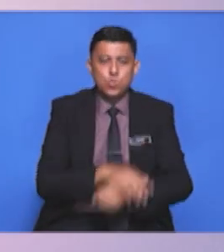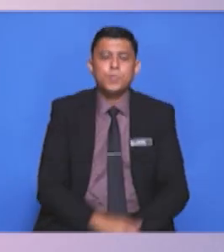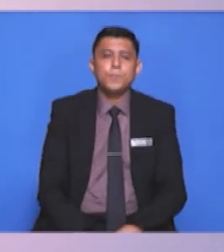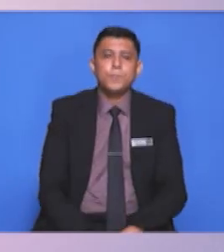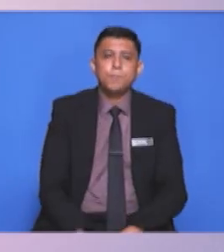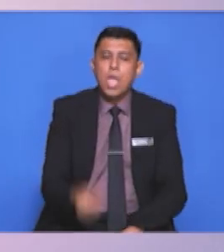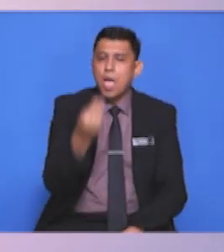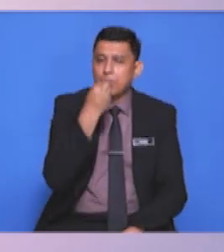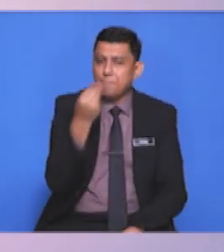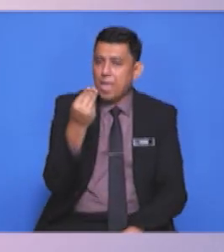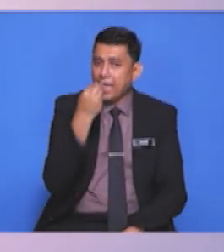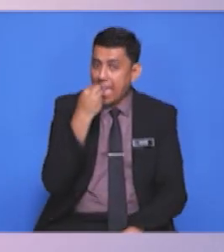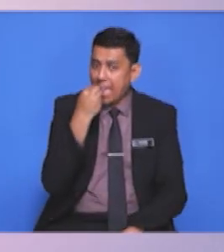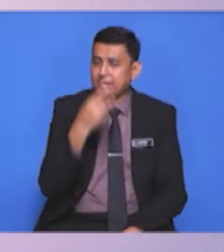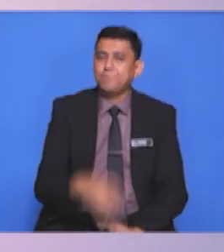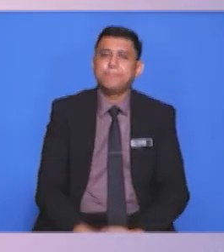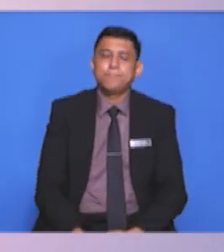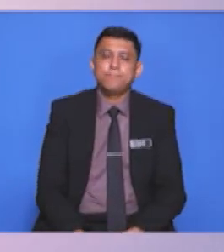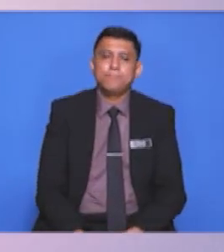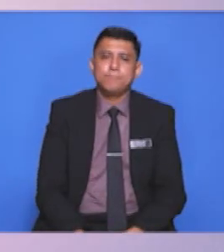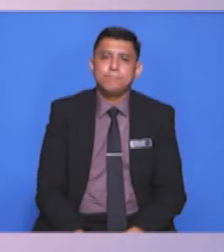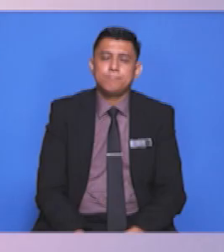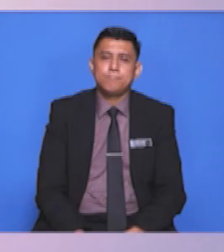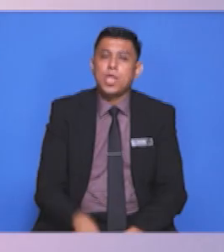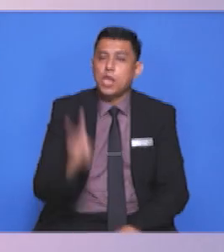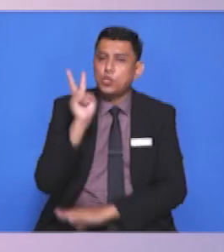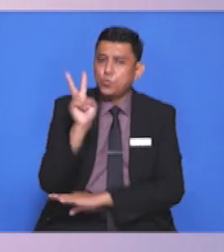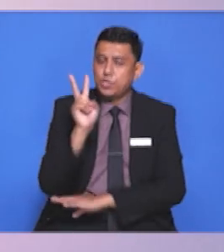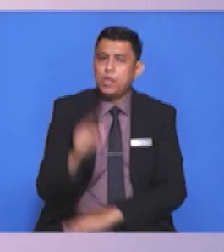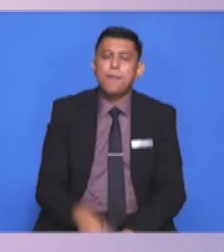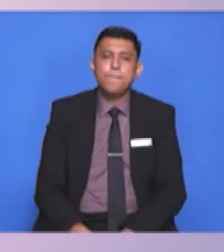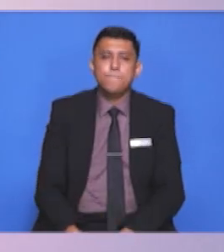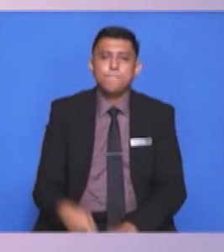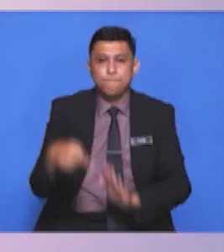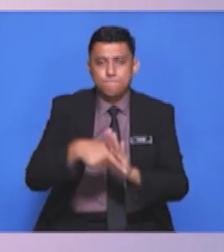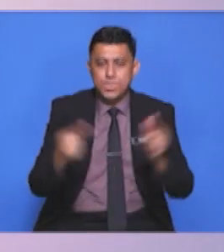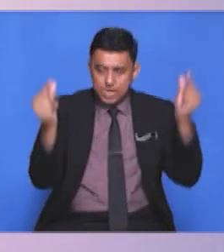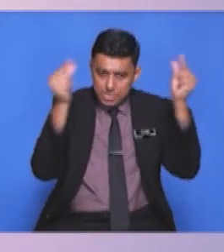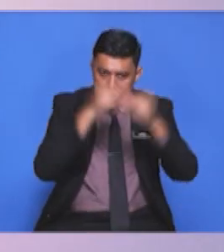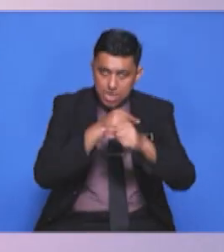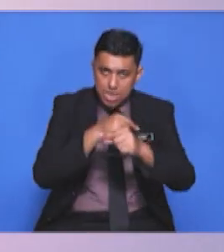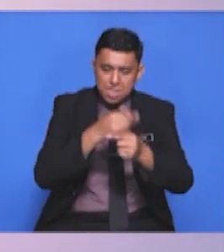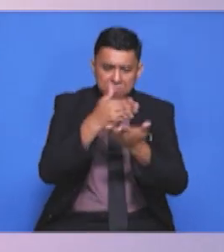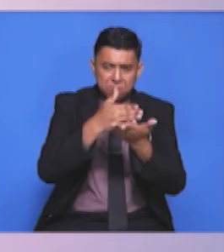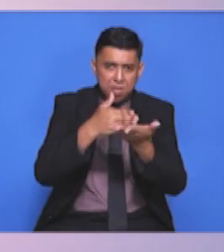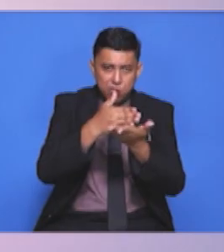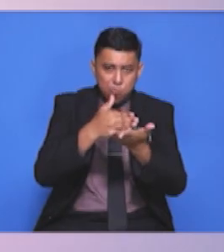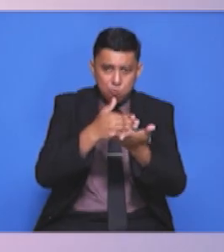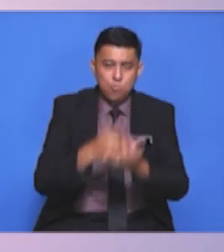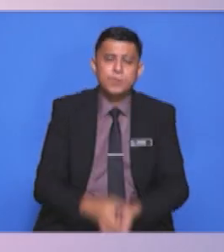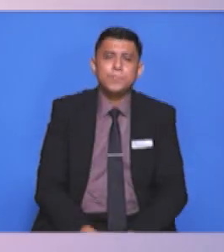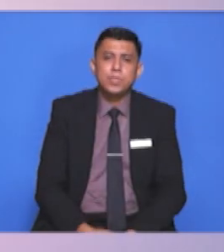contohnya makan-makan kedua penggandaan separah